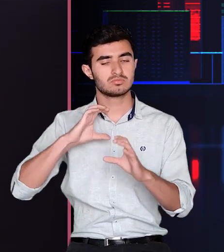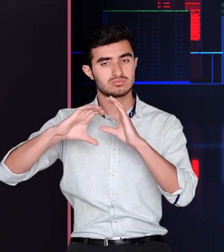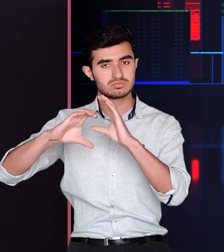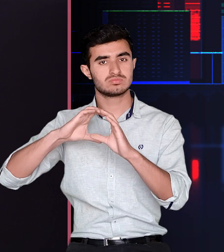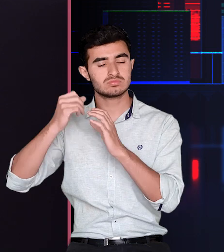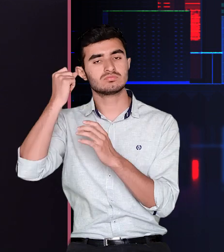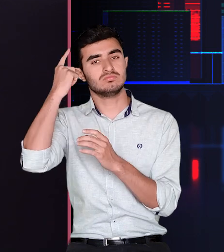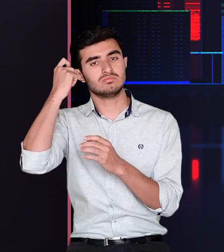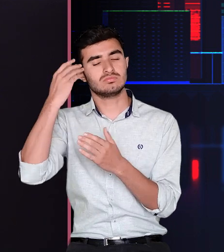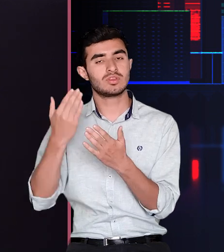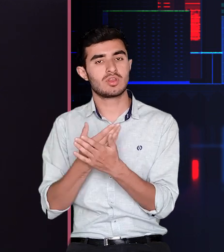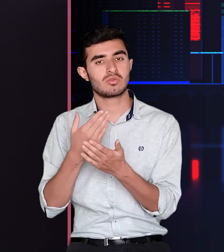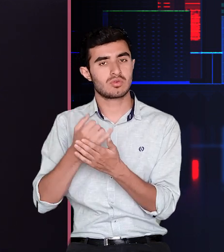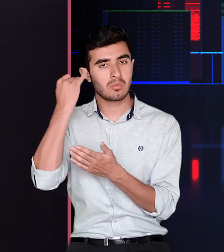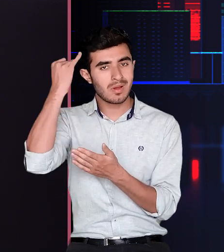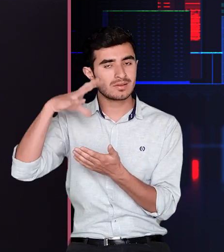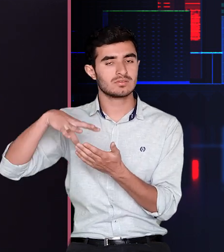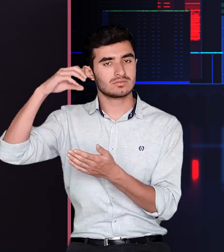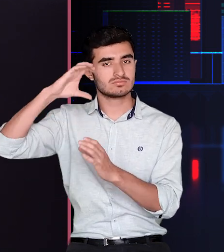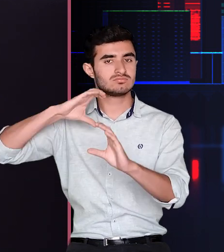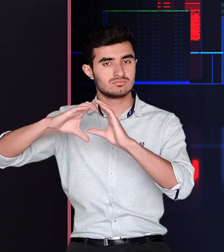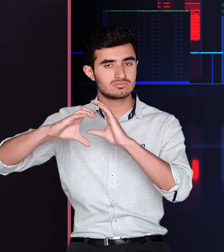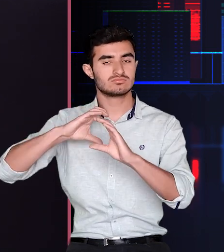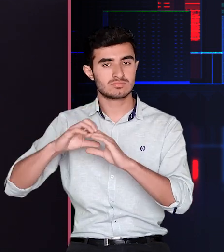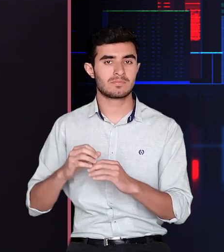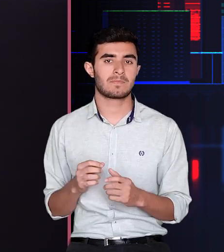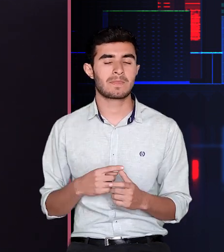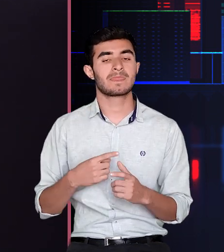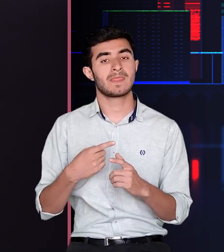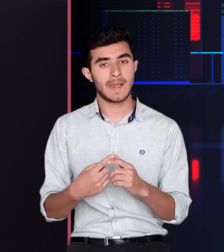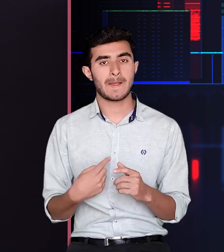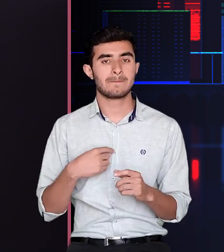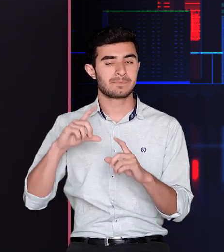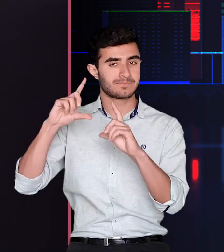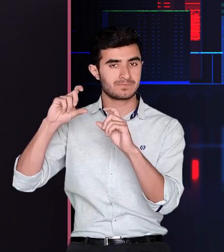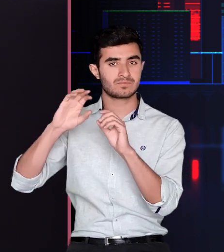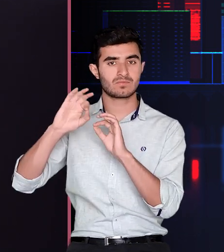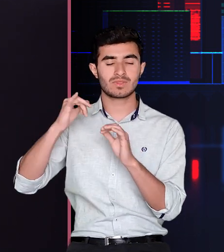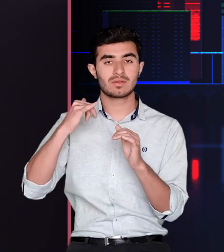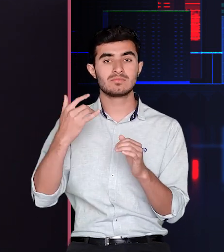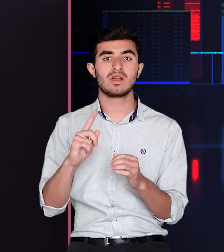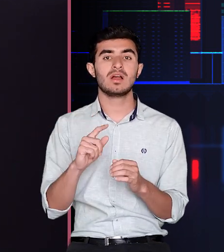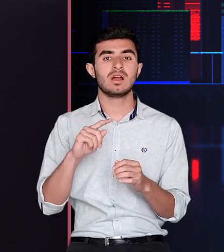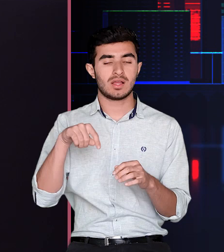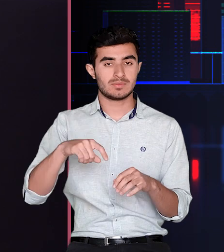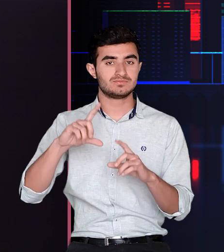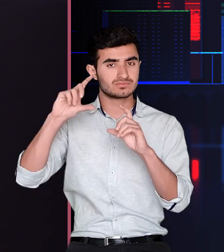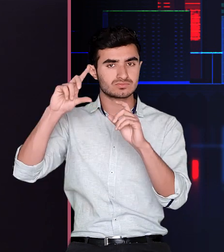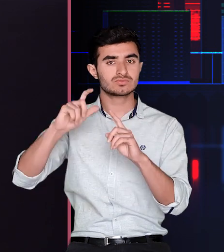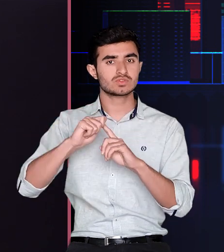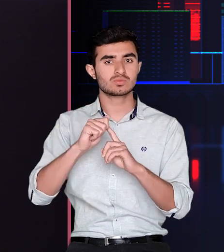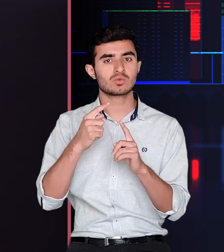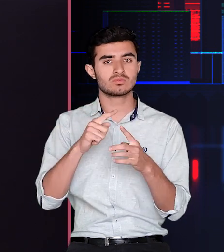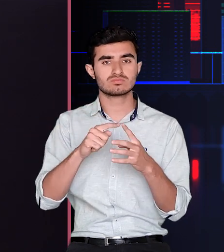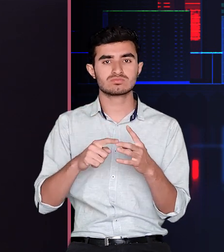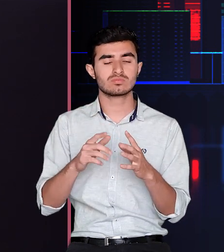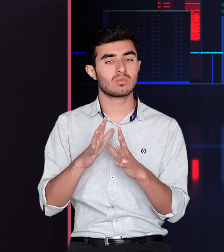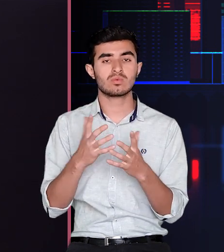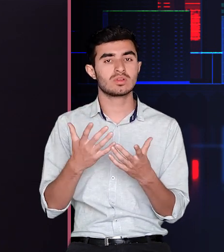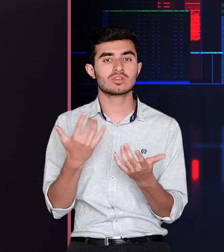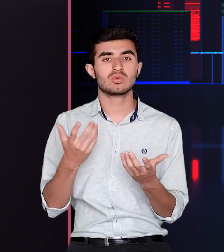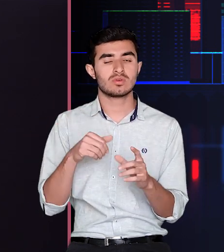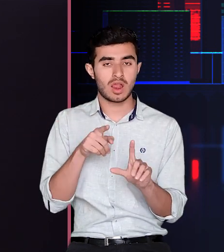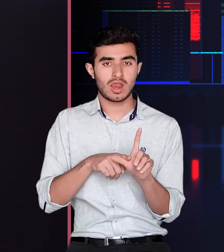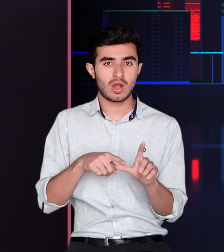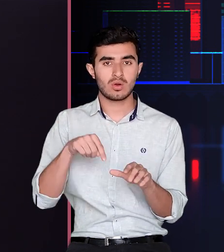कि वेदर की 3 आपकी होनी चाहिए रिक्वायरमेंट्स। एक कि बादल बिल्कुल भी ना हो, और वेदर कोल्ड हो, और हवा ज़्यादा